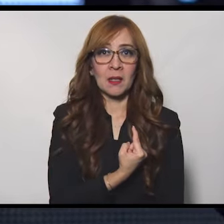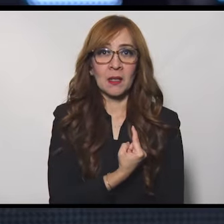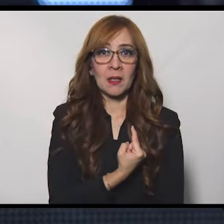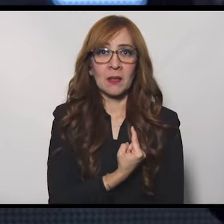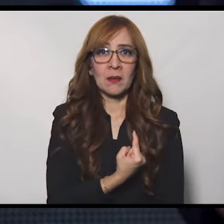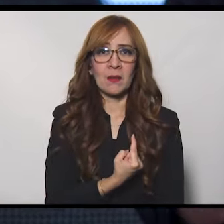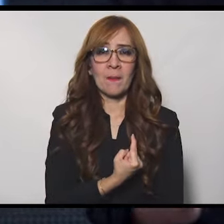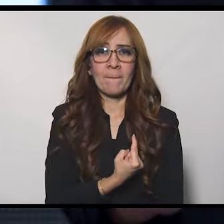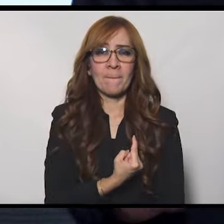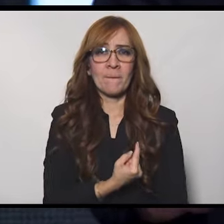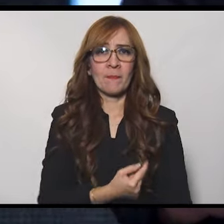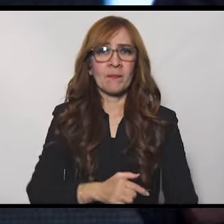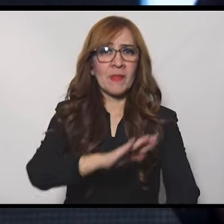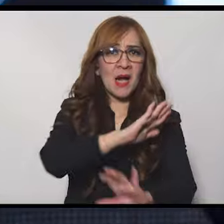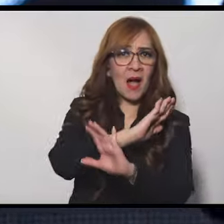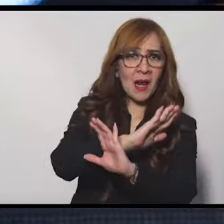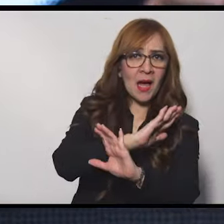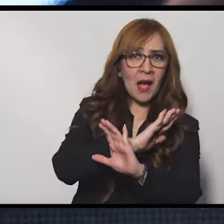menghalang kita,